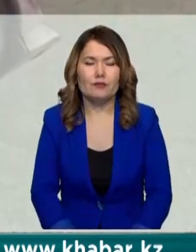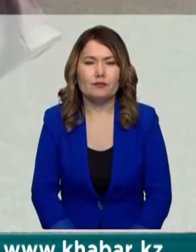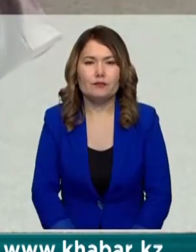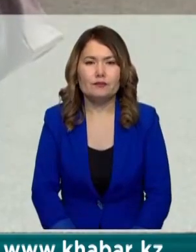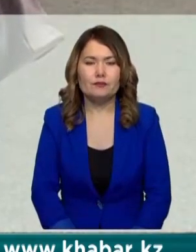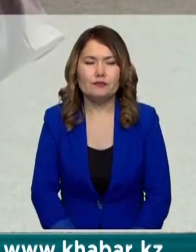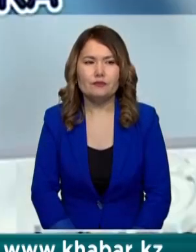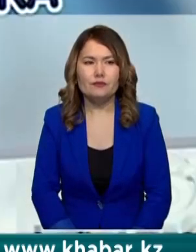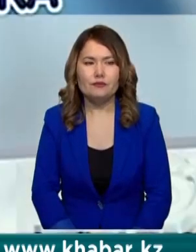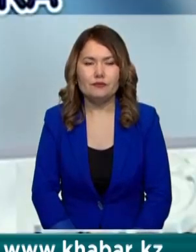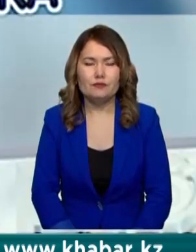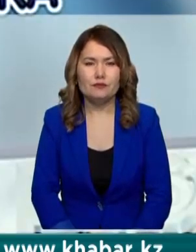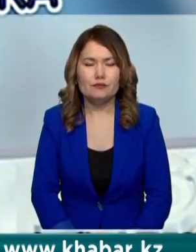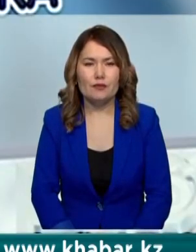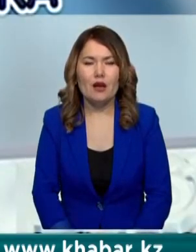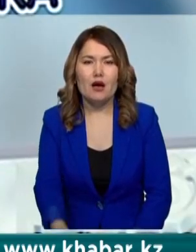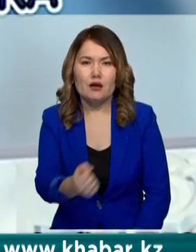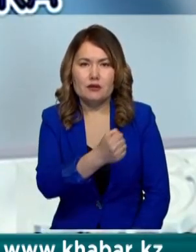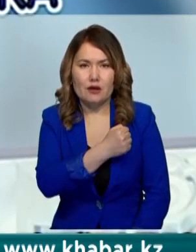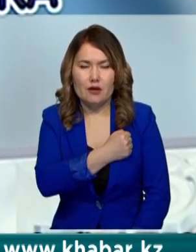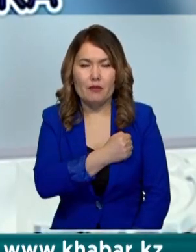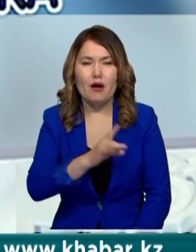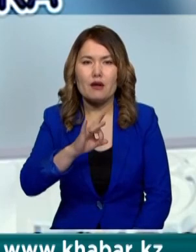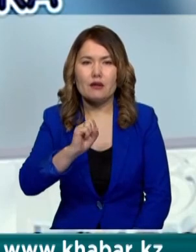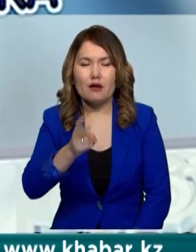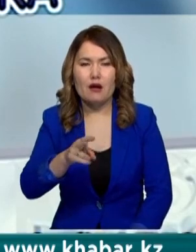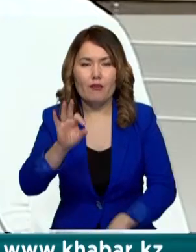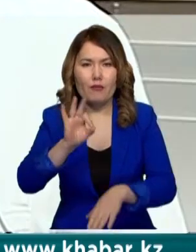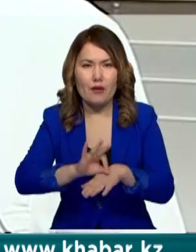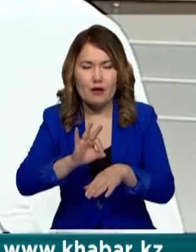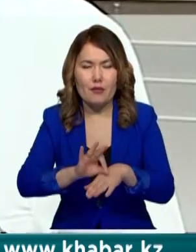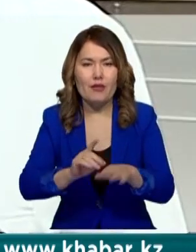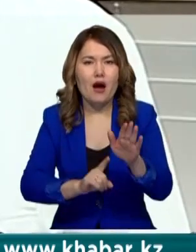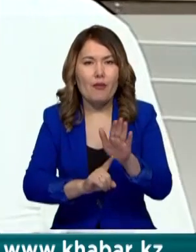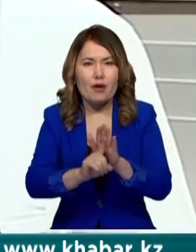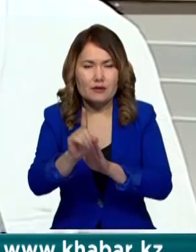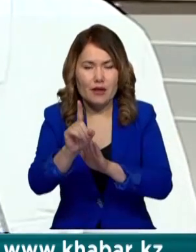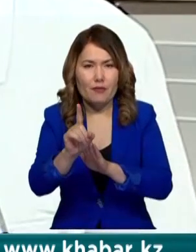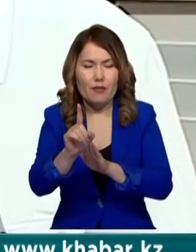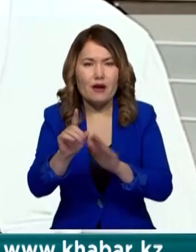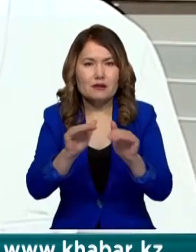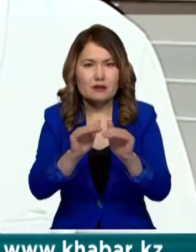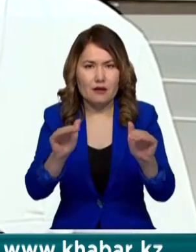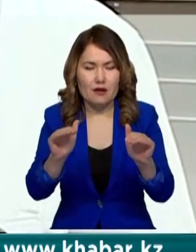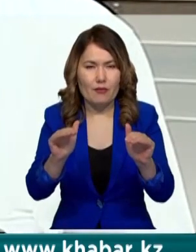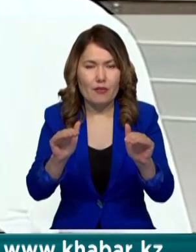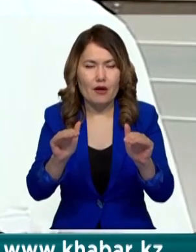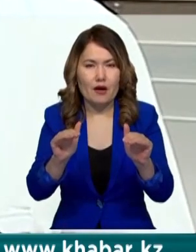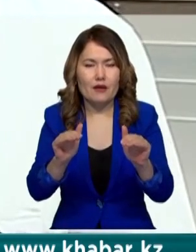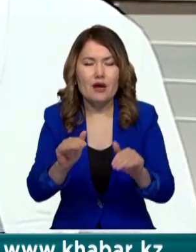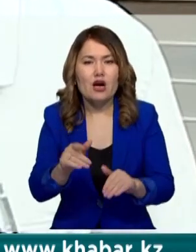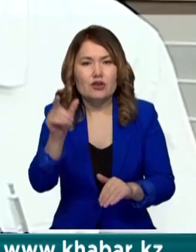өтеді. Күнішке орай, қатерлі ісіктің ауруының бастапқы сатысында бұл ауру өзін ешқалай